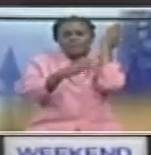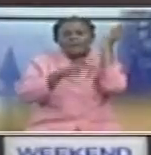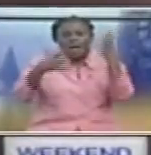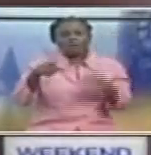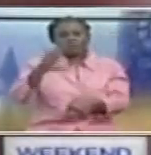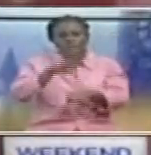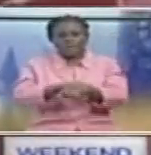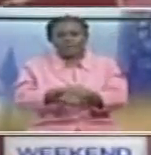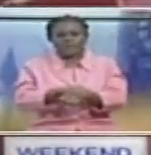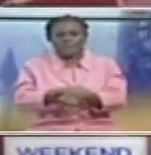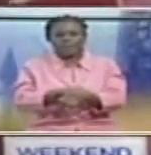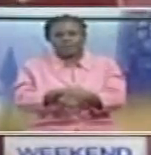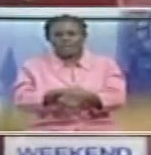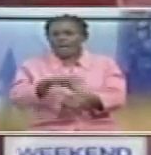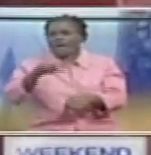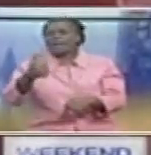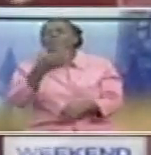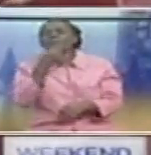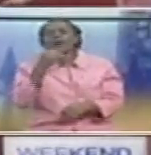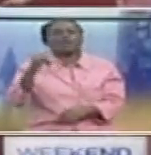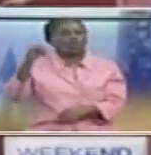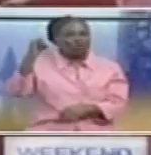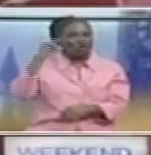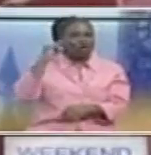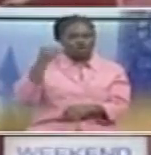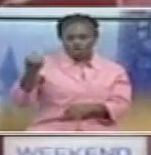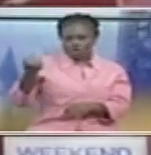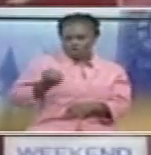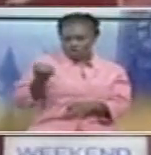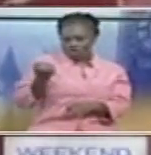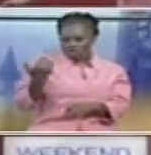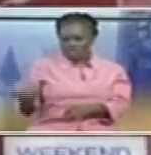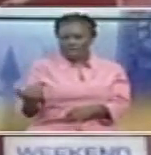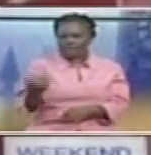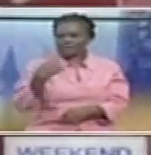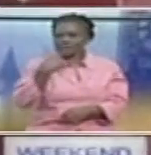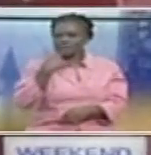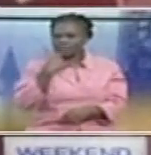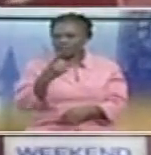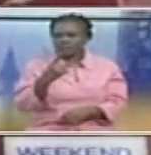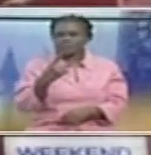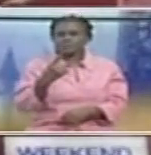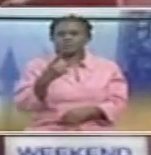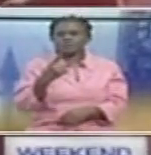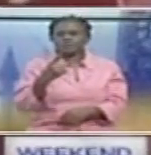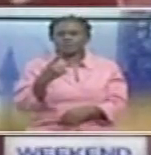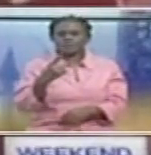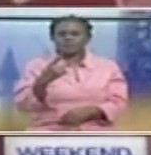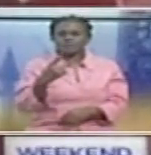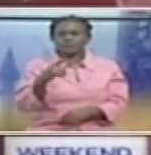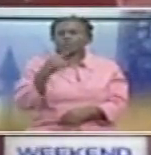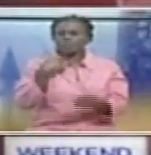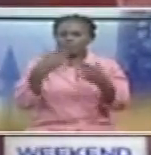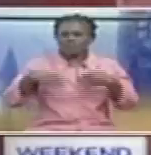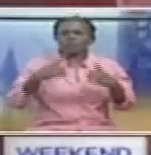their child. Mutungine tu alitupigia, alipigia msichana simu. Watu wanaongea tu, watu wanaongea tu, watu wanaongea